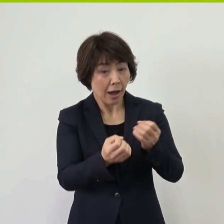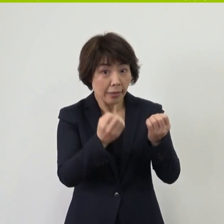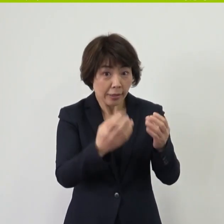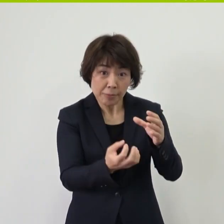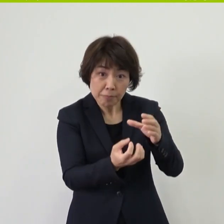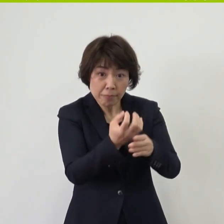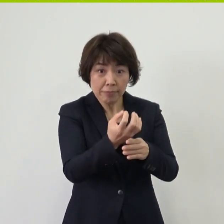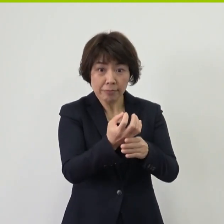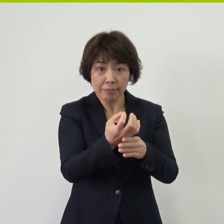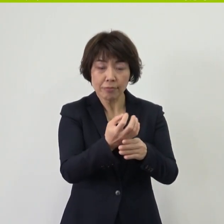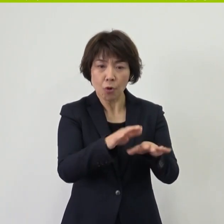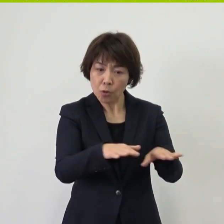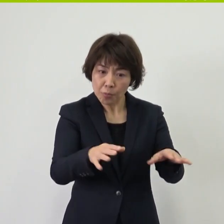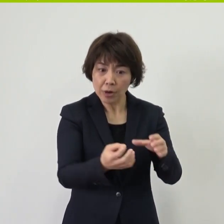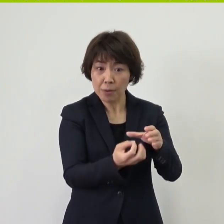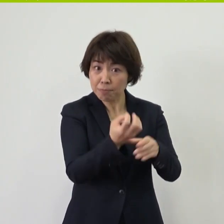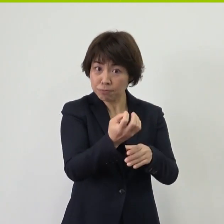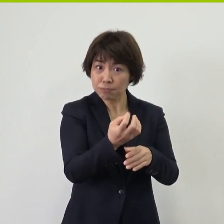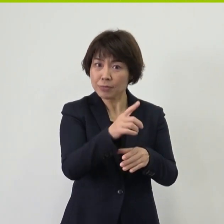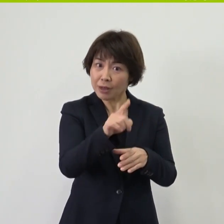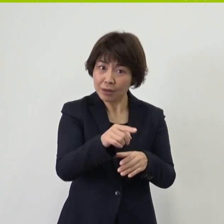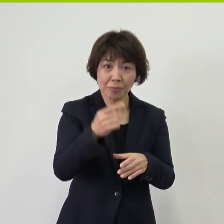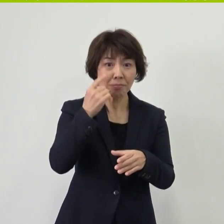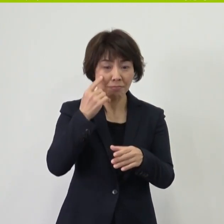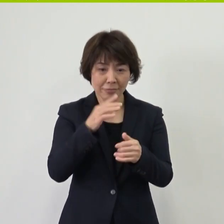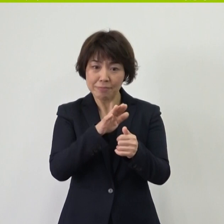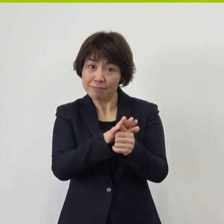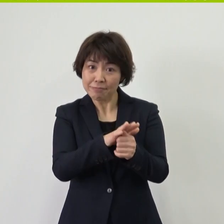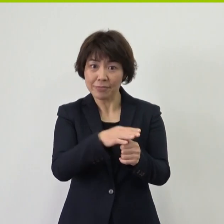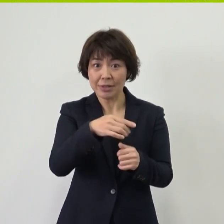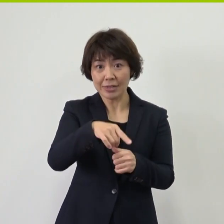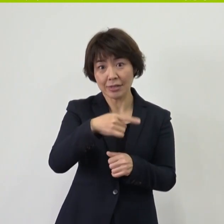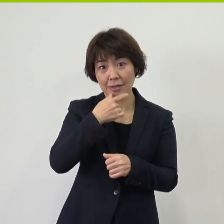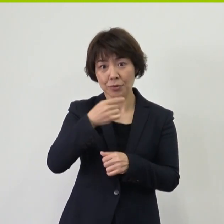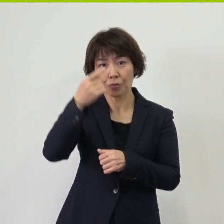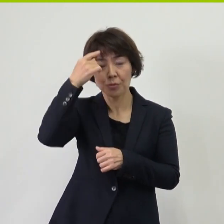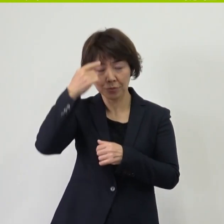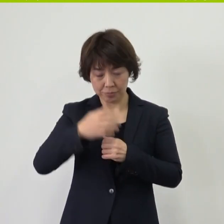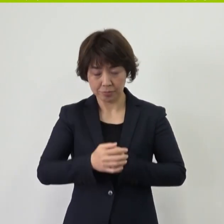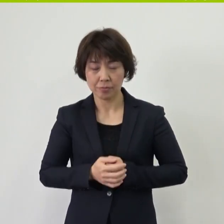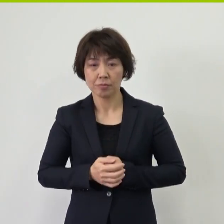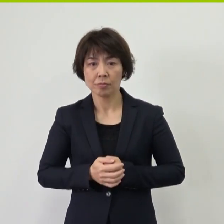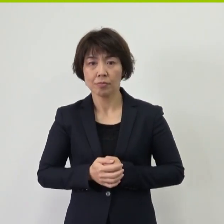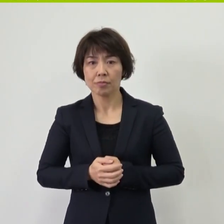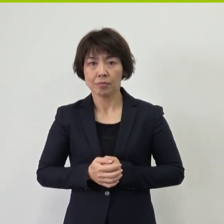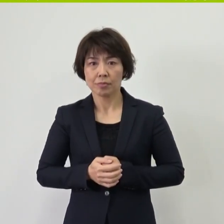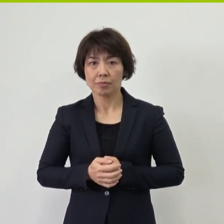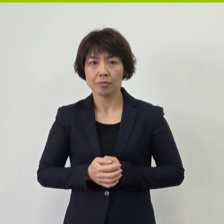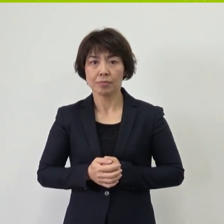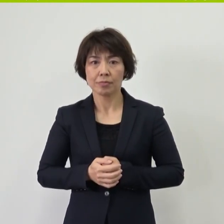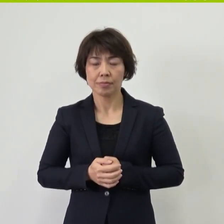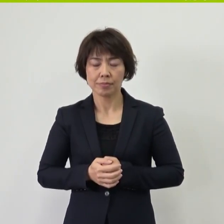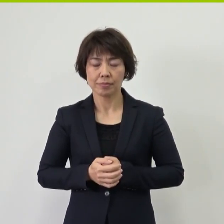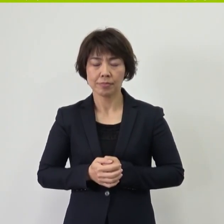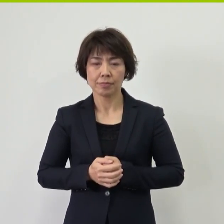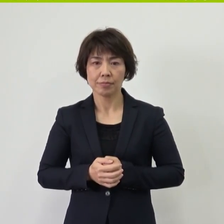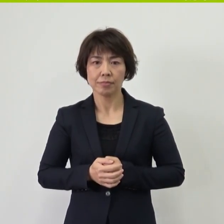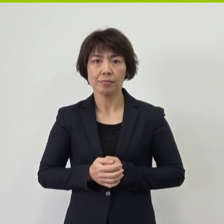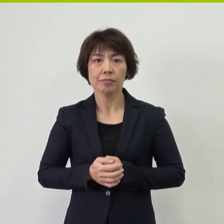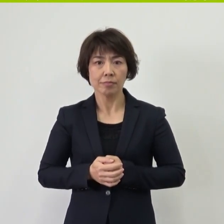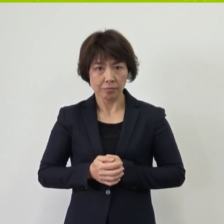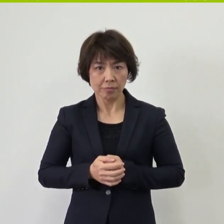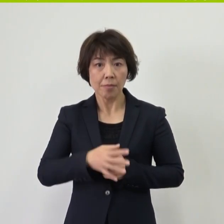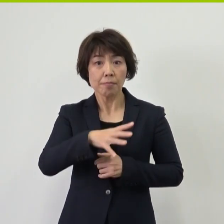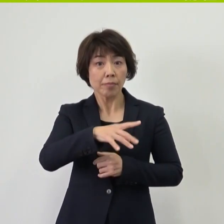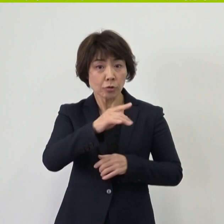を私たちも伴走させていただけると非常に幸せだなと思っております。他にもいろんな世界を、それ